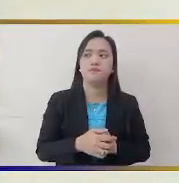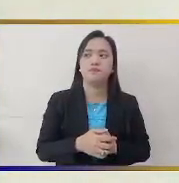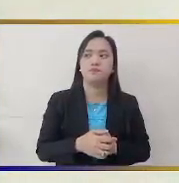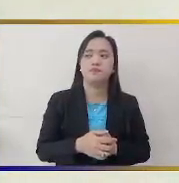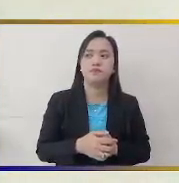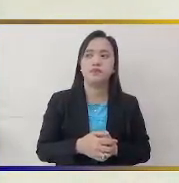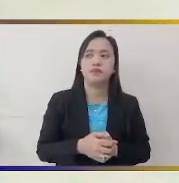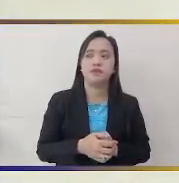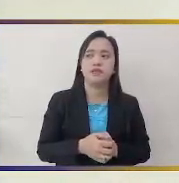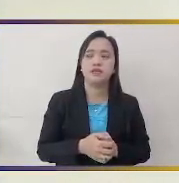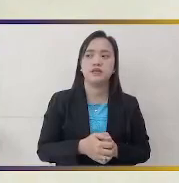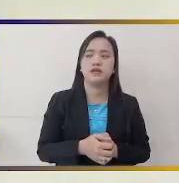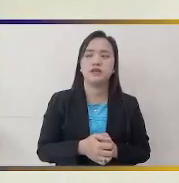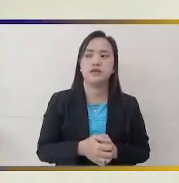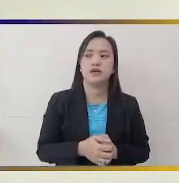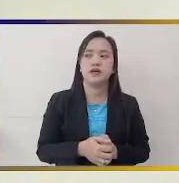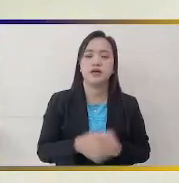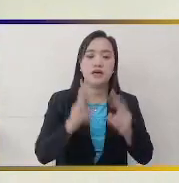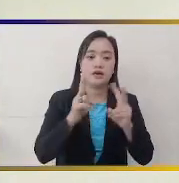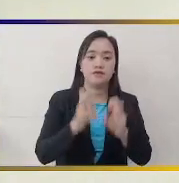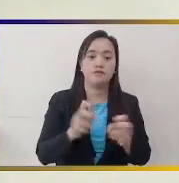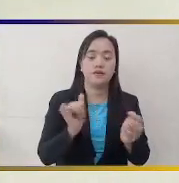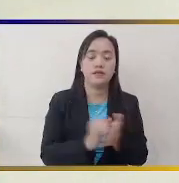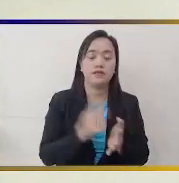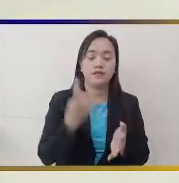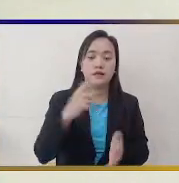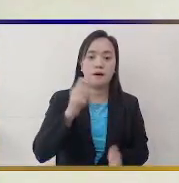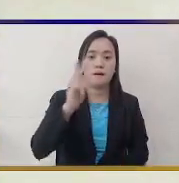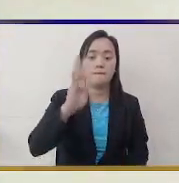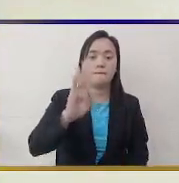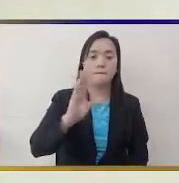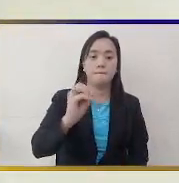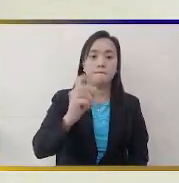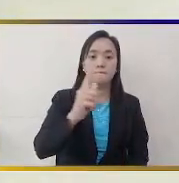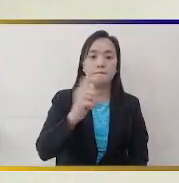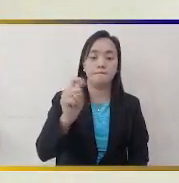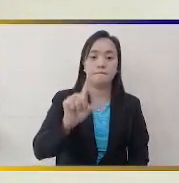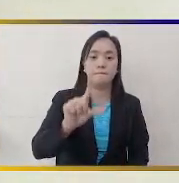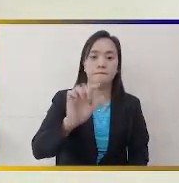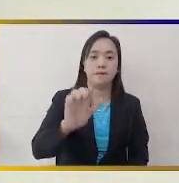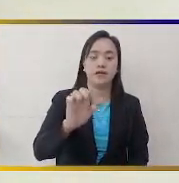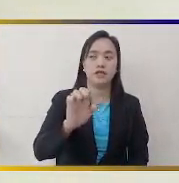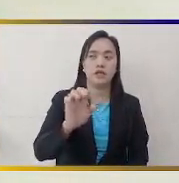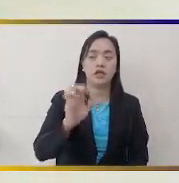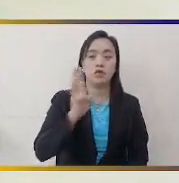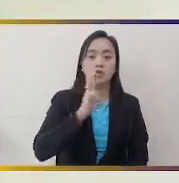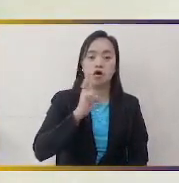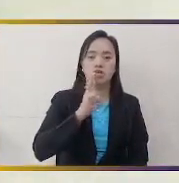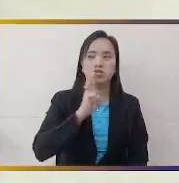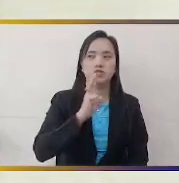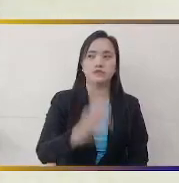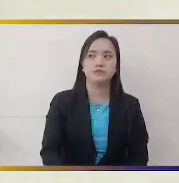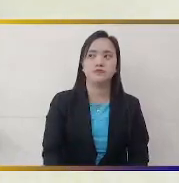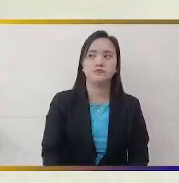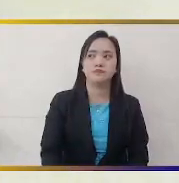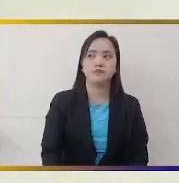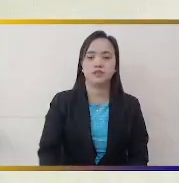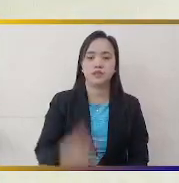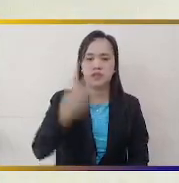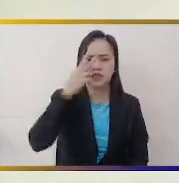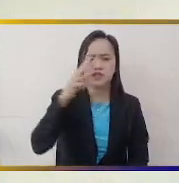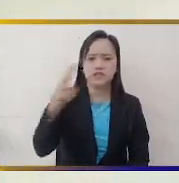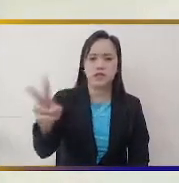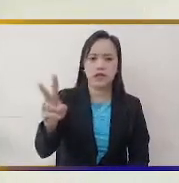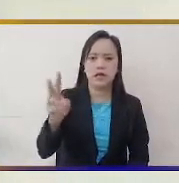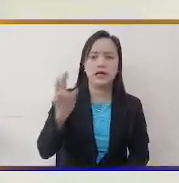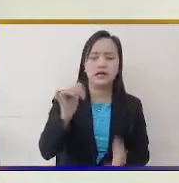naman yan pinag a abalahan mo pa sabi ko pera ito ang tingin ko sa plastic ay pera